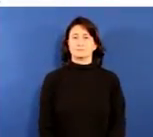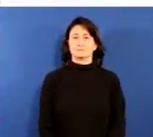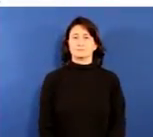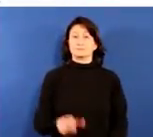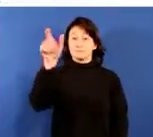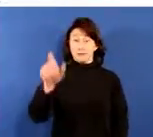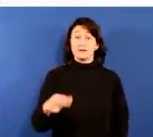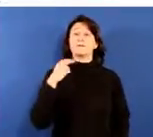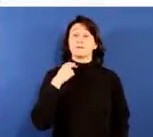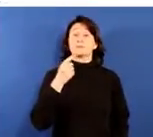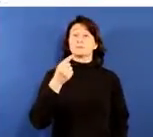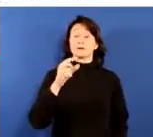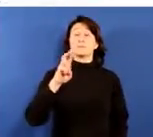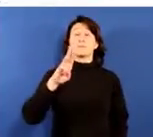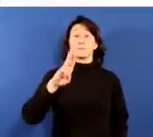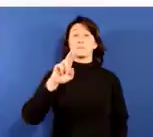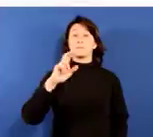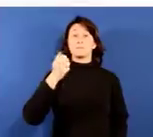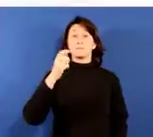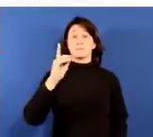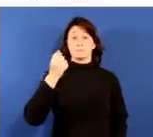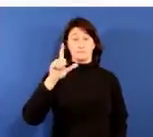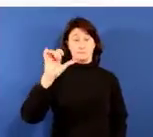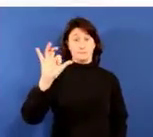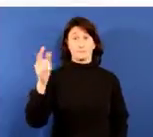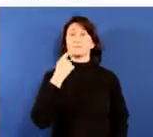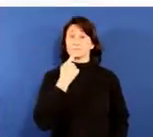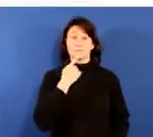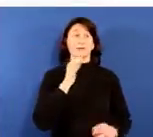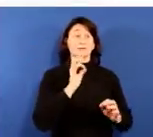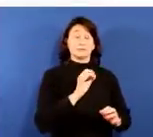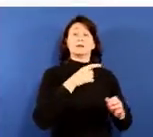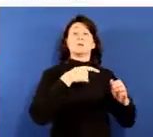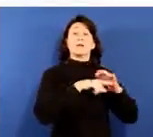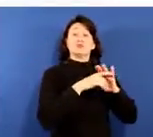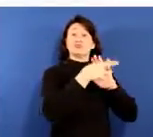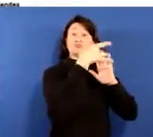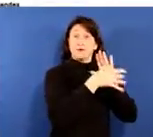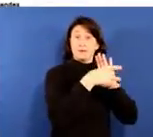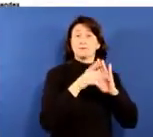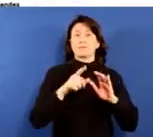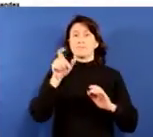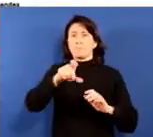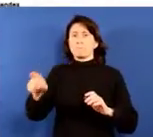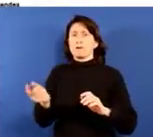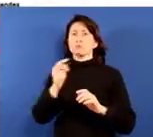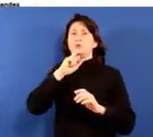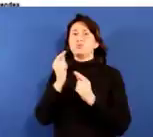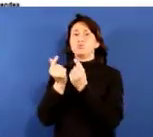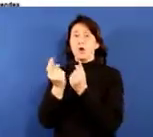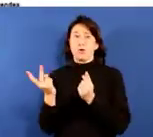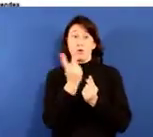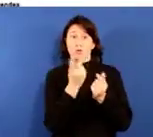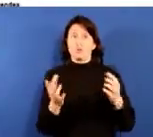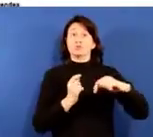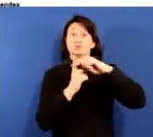gain, adierazi du bizkaiera erabiltzea eta gizartean ospea izatea beharrezkoak direla euskarak bizirik irautea nahi